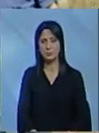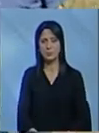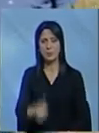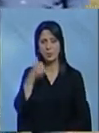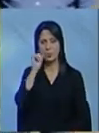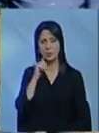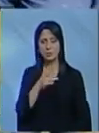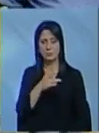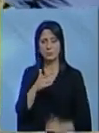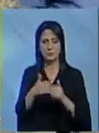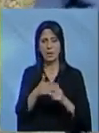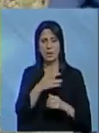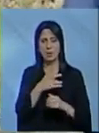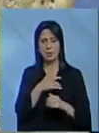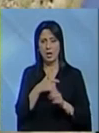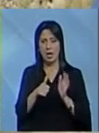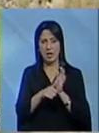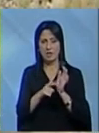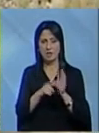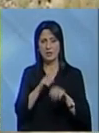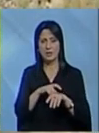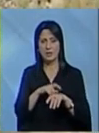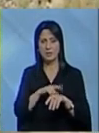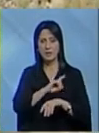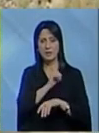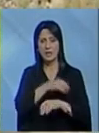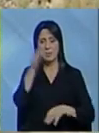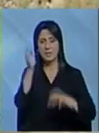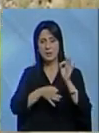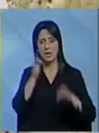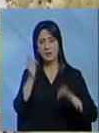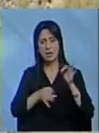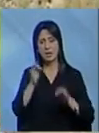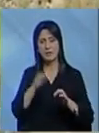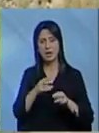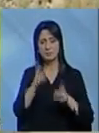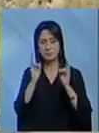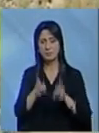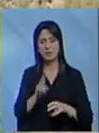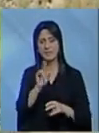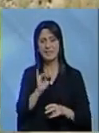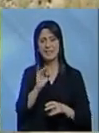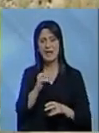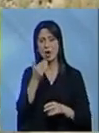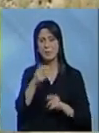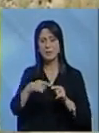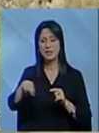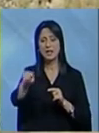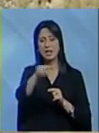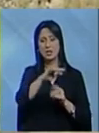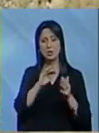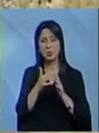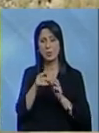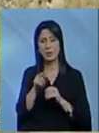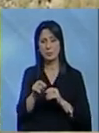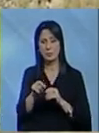გუშინ დაახლოებით 6-7 საათისთვის მოსულმა ძლიერმა სეტყვამ დააზიანა სოფელ წინწყაროში და მის მიმდებარე